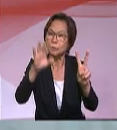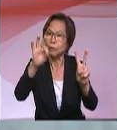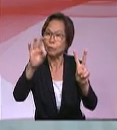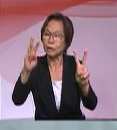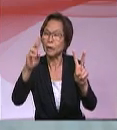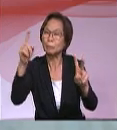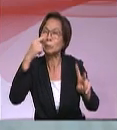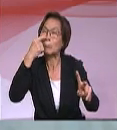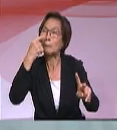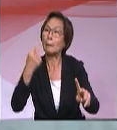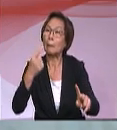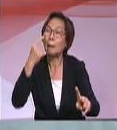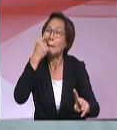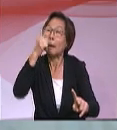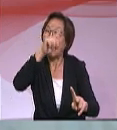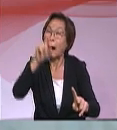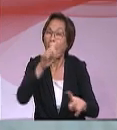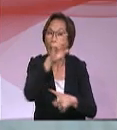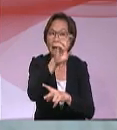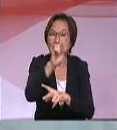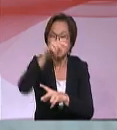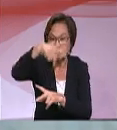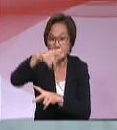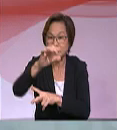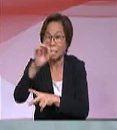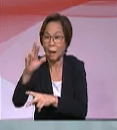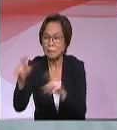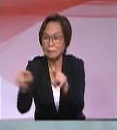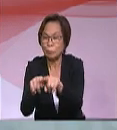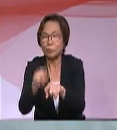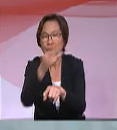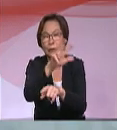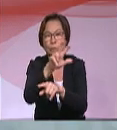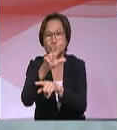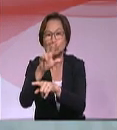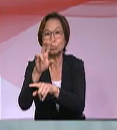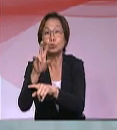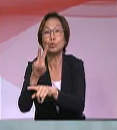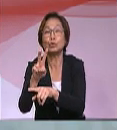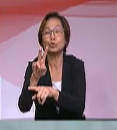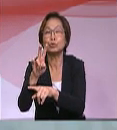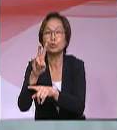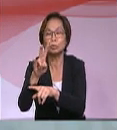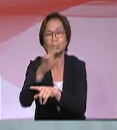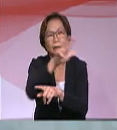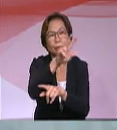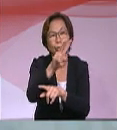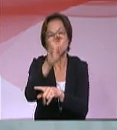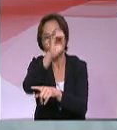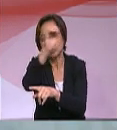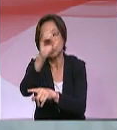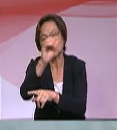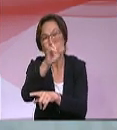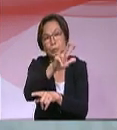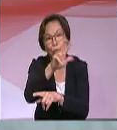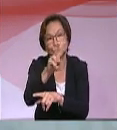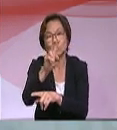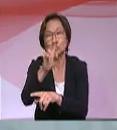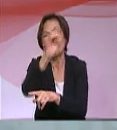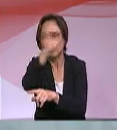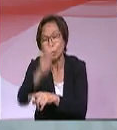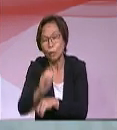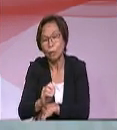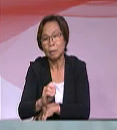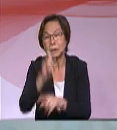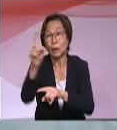21,896 ujian RT-PCR iaitu bersamaan dengan 37%. Juga dimaklumkan laporan